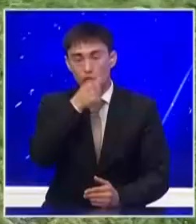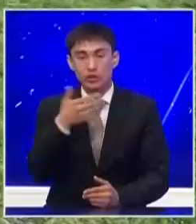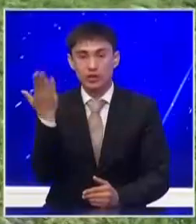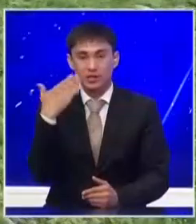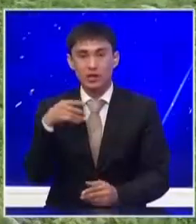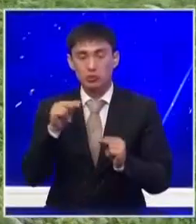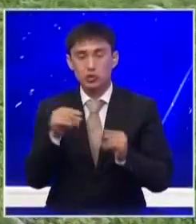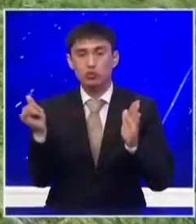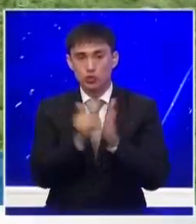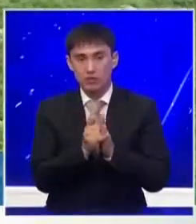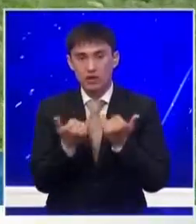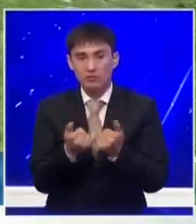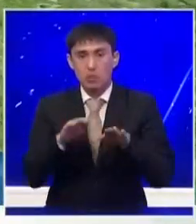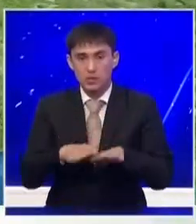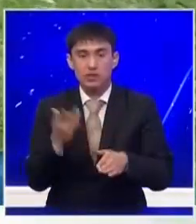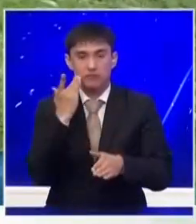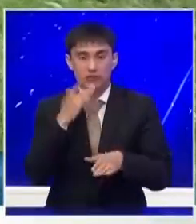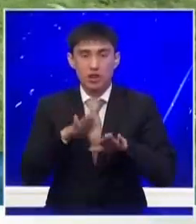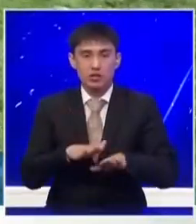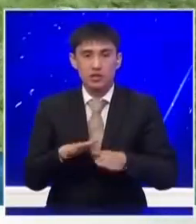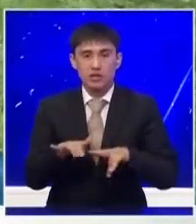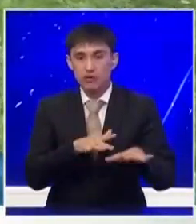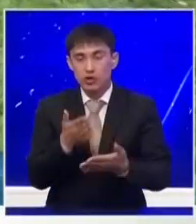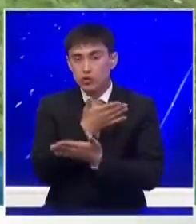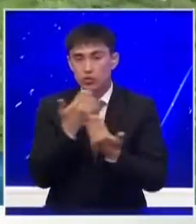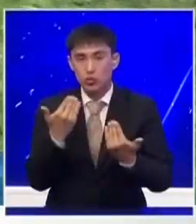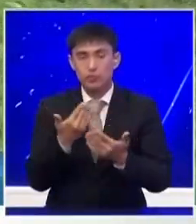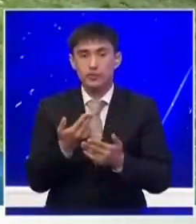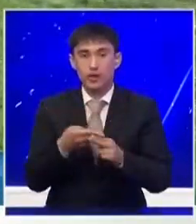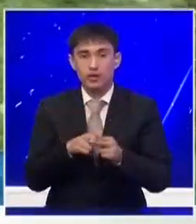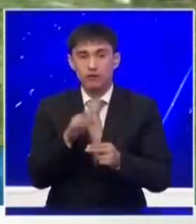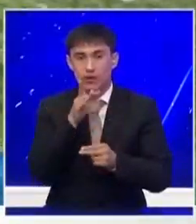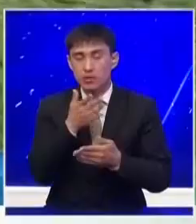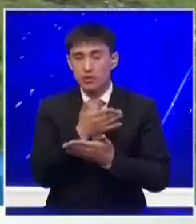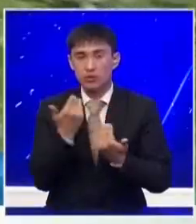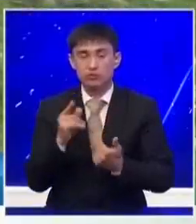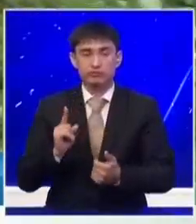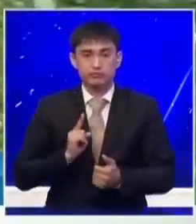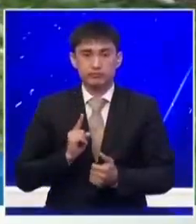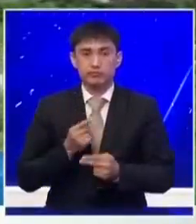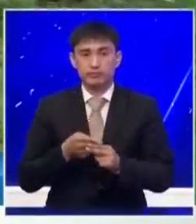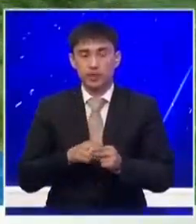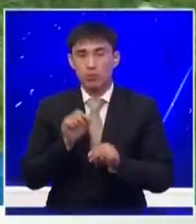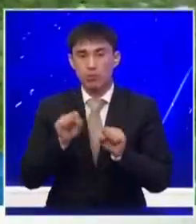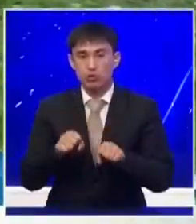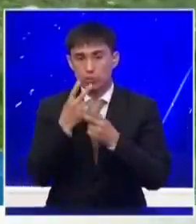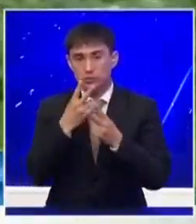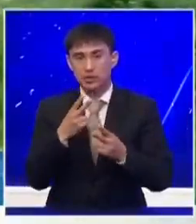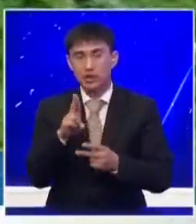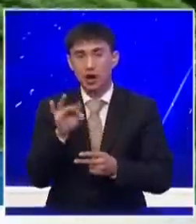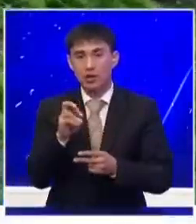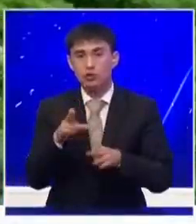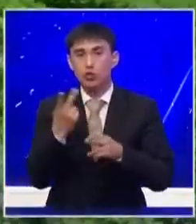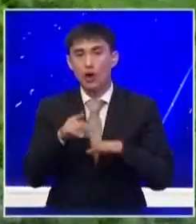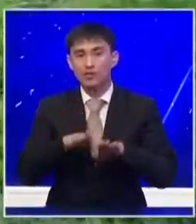они также на своем месте и лежат. Движений ноль никаких за это время не было. Вот можно посмотреть на канал, что от